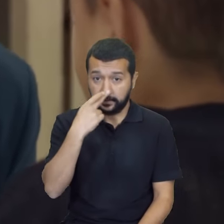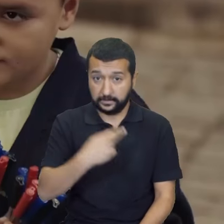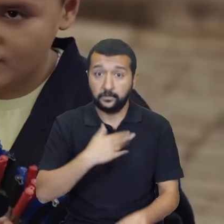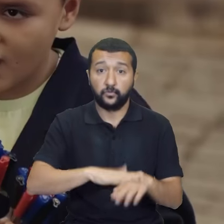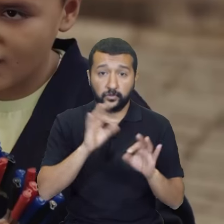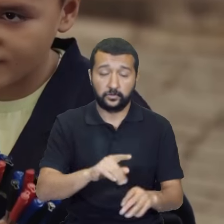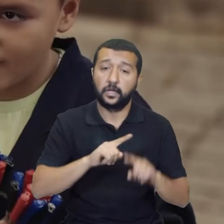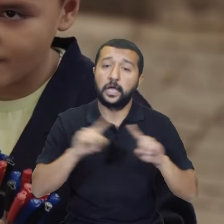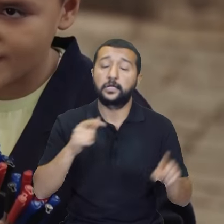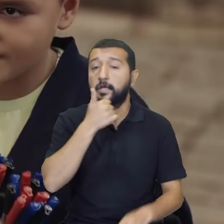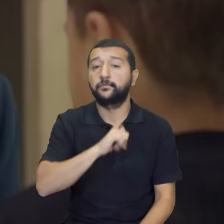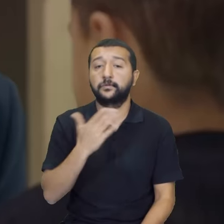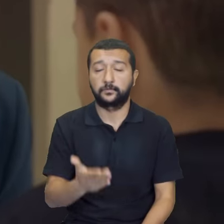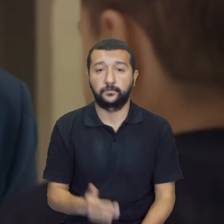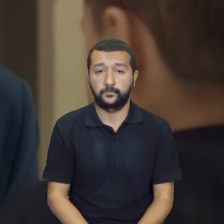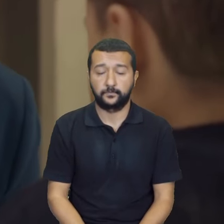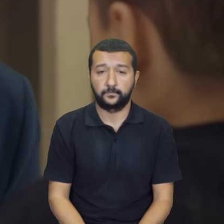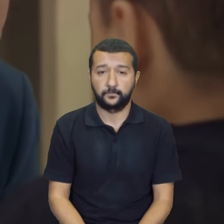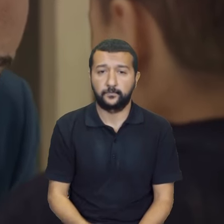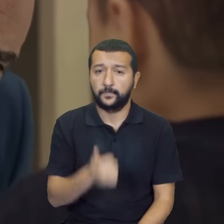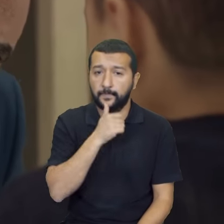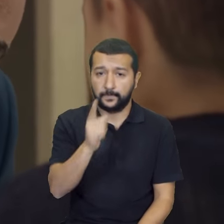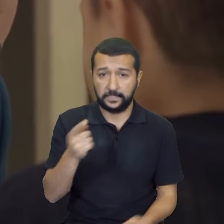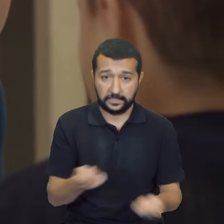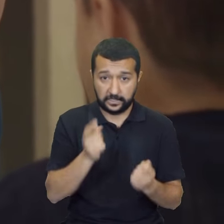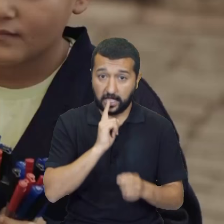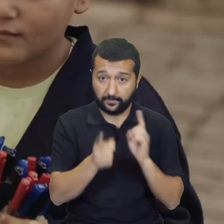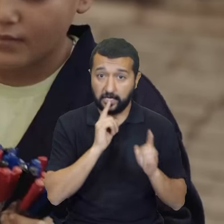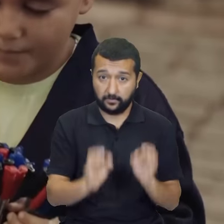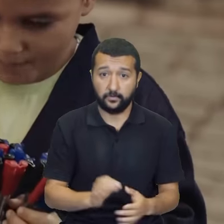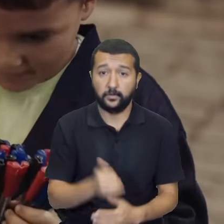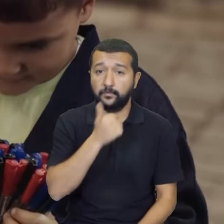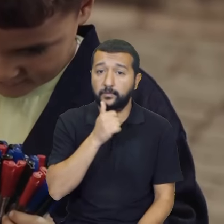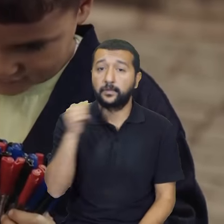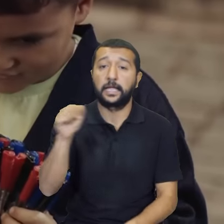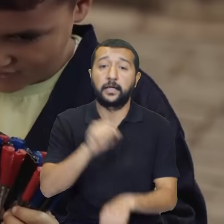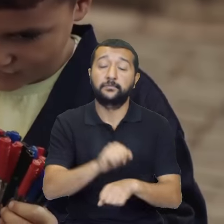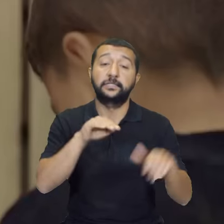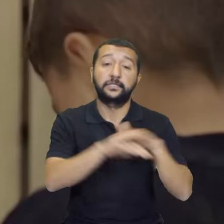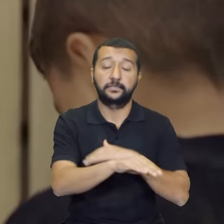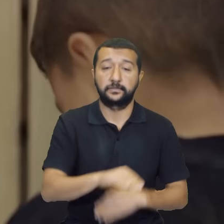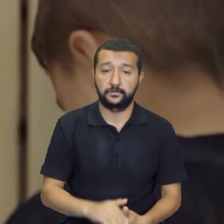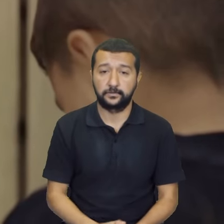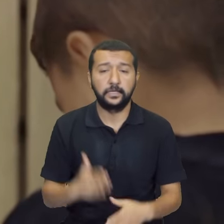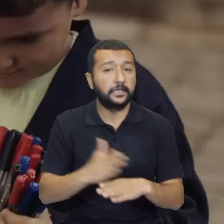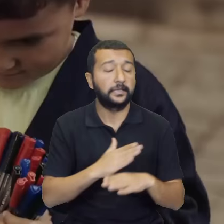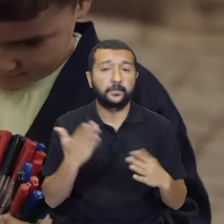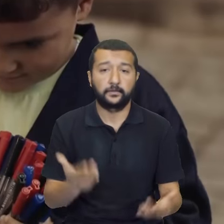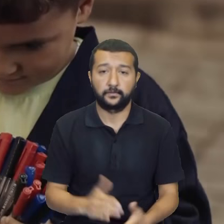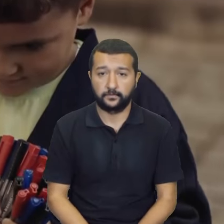değil mi lan? Hayır abi. Baban mı çalıştırıyor sizi be? Babamı hapse attılar. Niye?